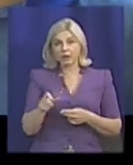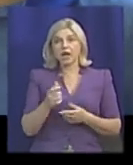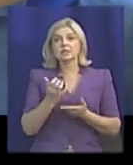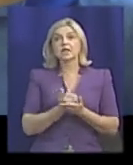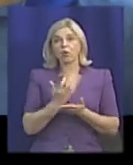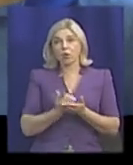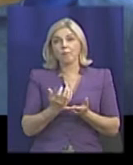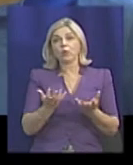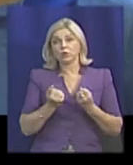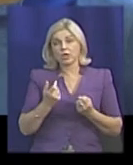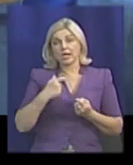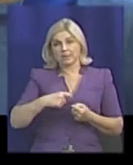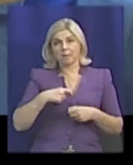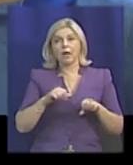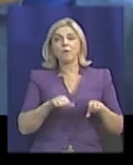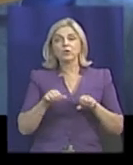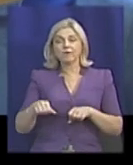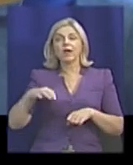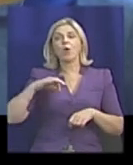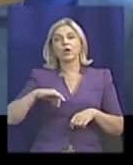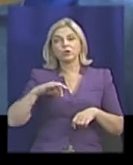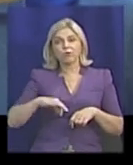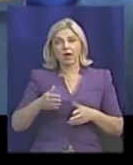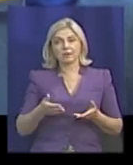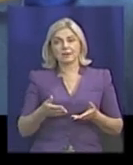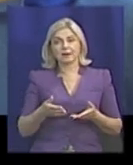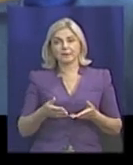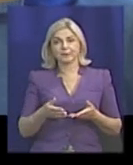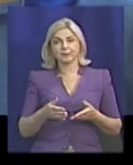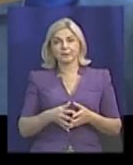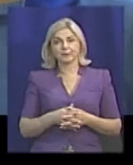заробляли собі можливість, скажімо так, користуватися